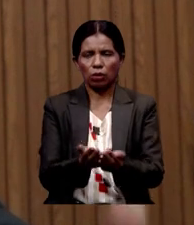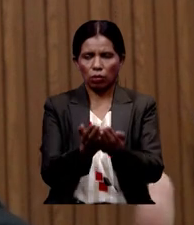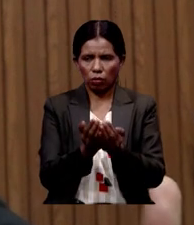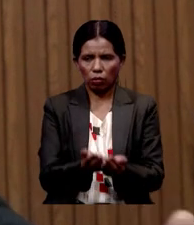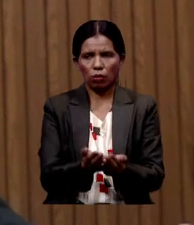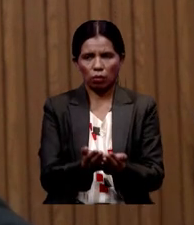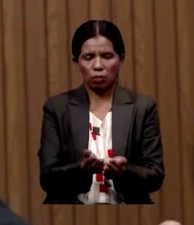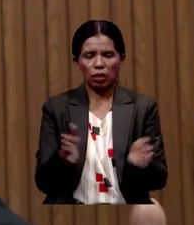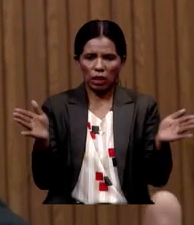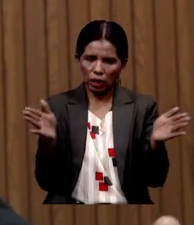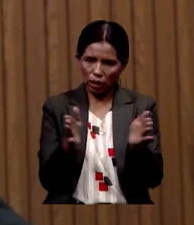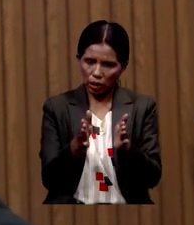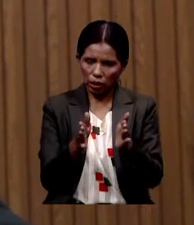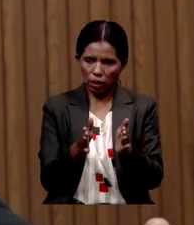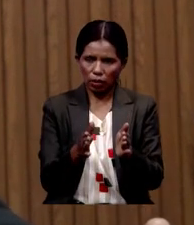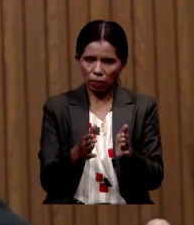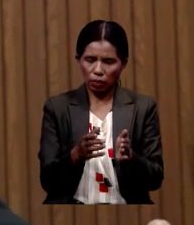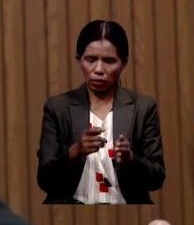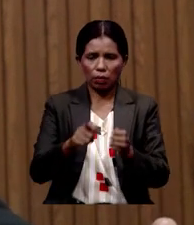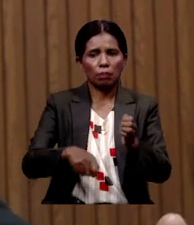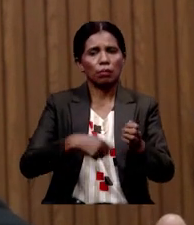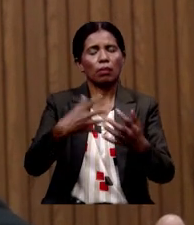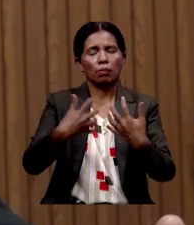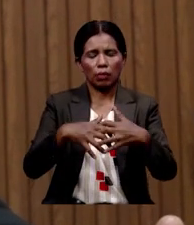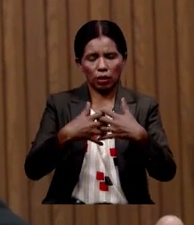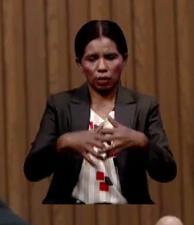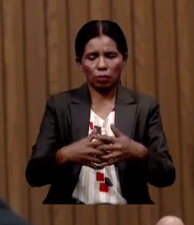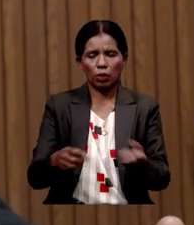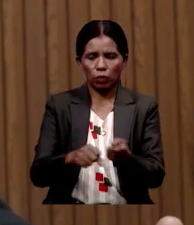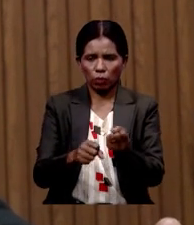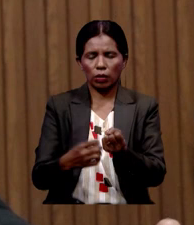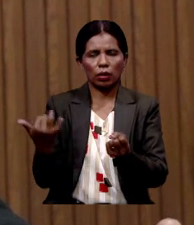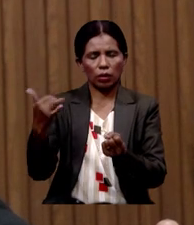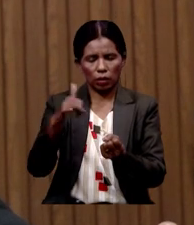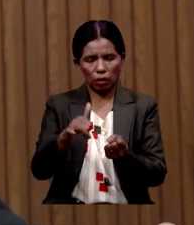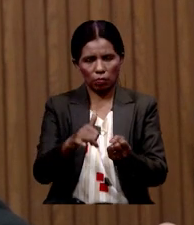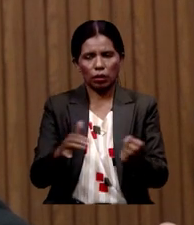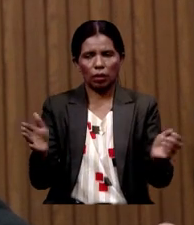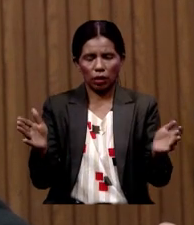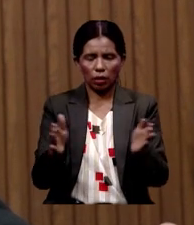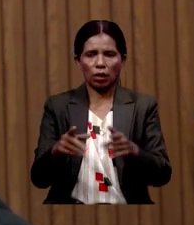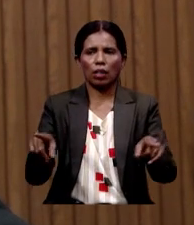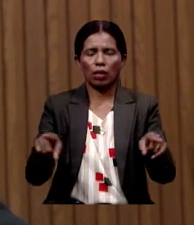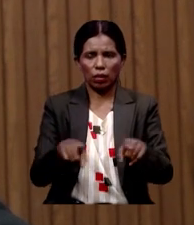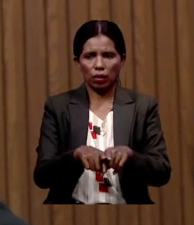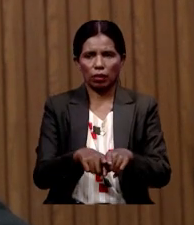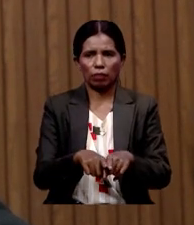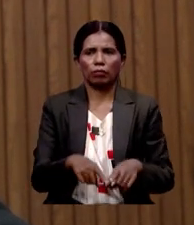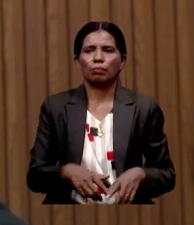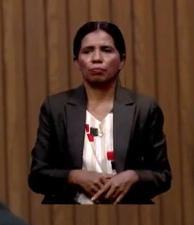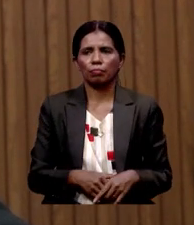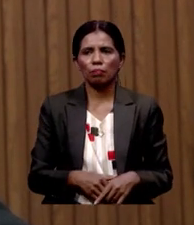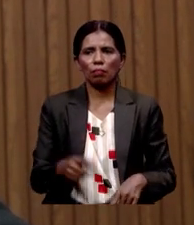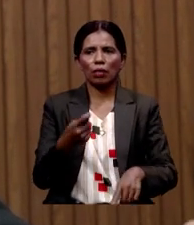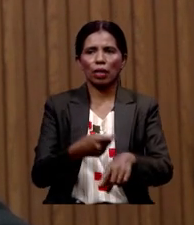mose kikuan hela makina nebe mak suporta siar mose kikuan pro volta operasaun ba